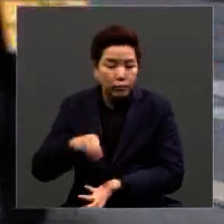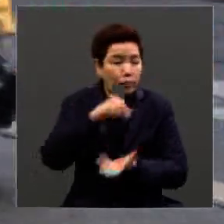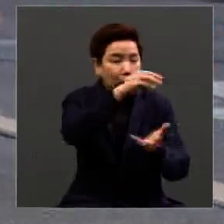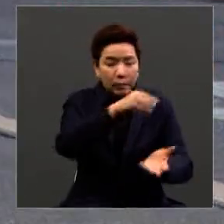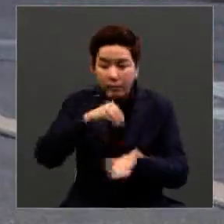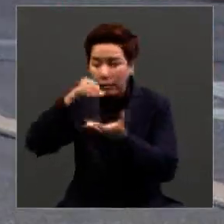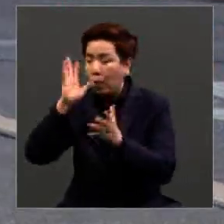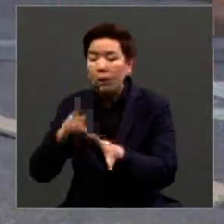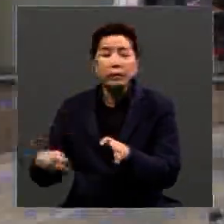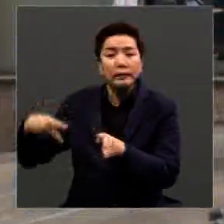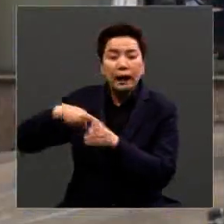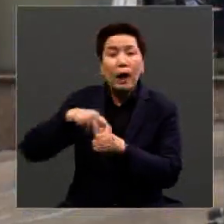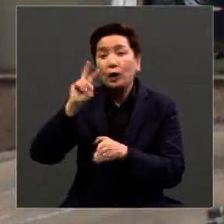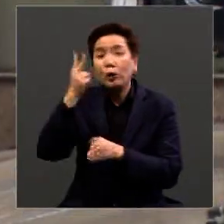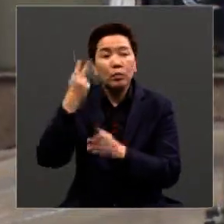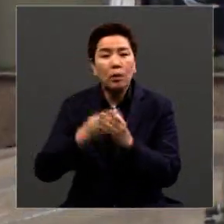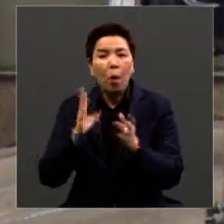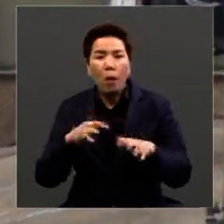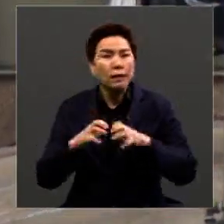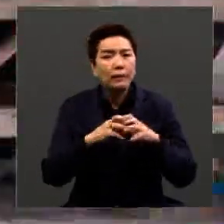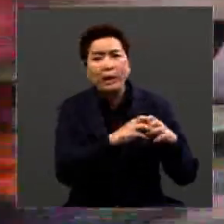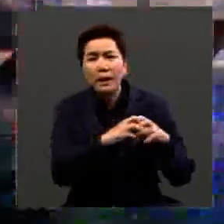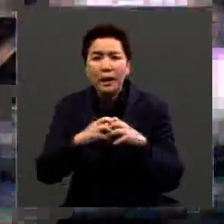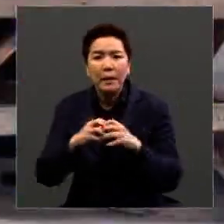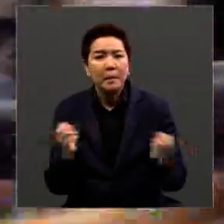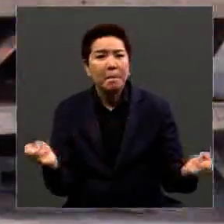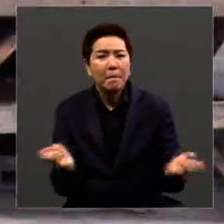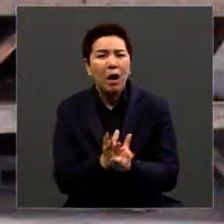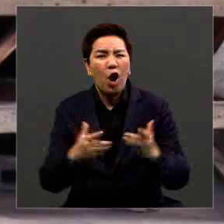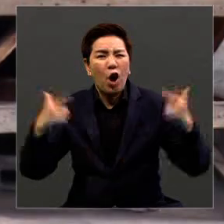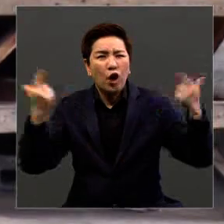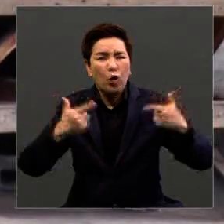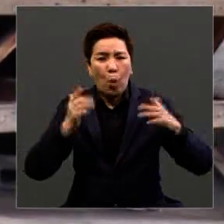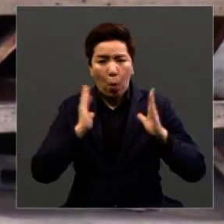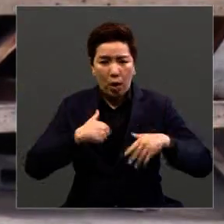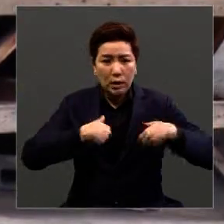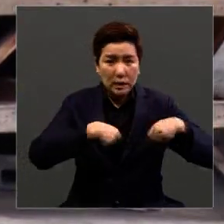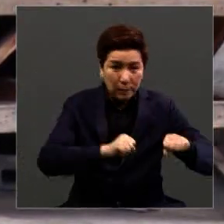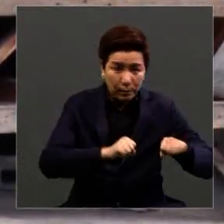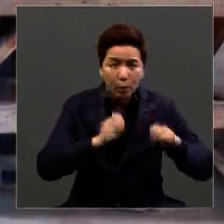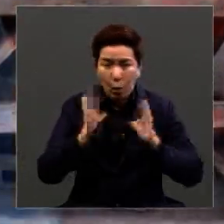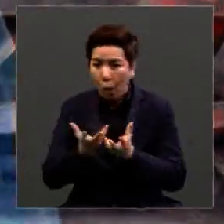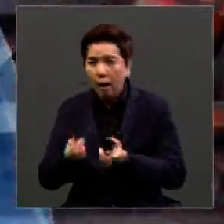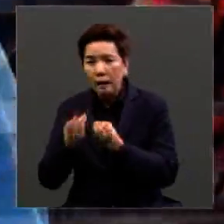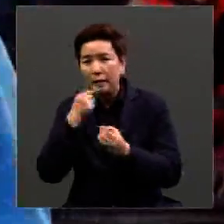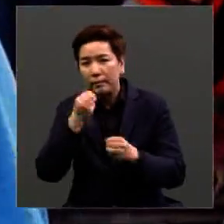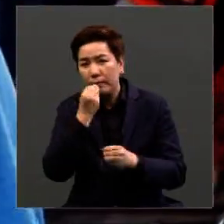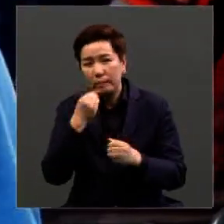และรับส่งผู้โดยสารเกิดการแย่งชิงลูกค้าจนเกิดเหตุทะเลาะวิวาทระหว่างผู้ขับขี